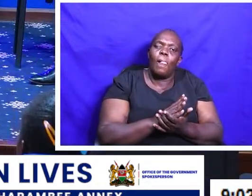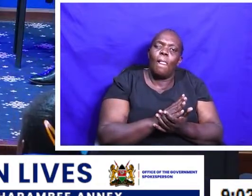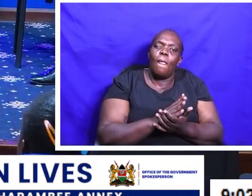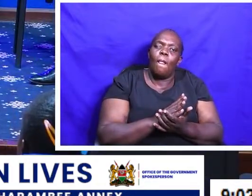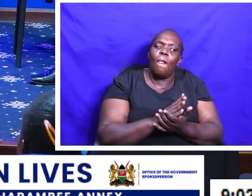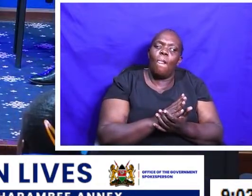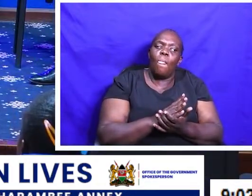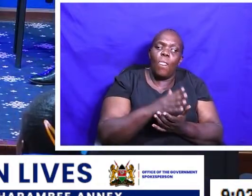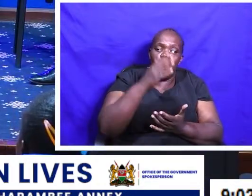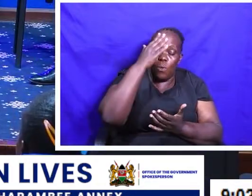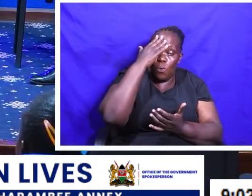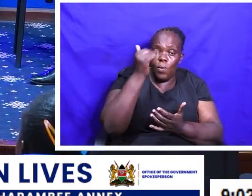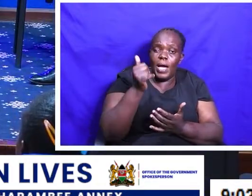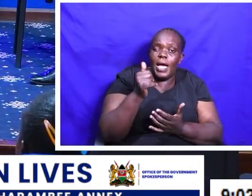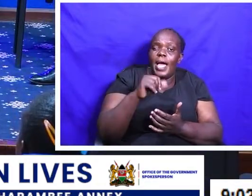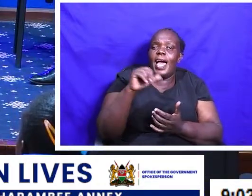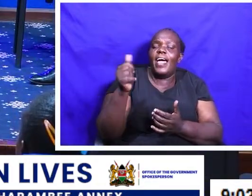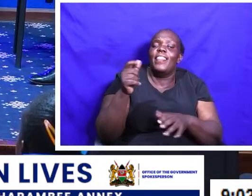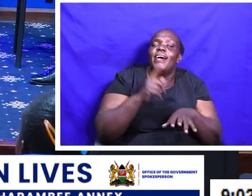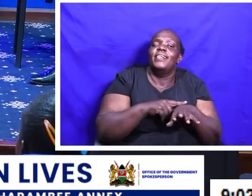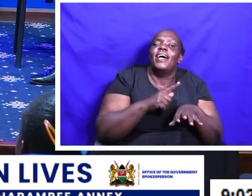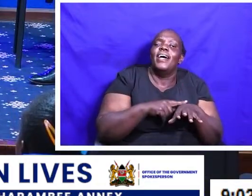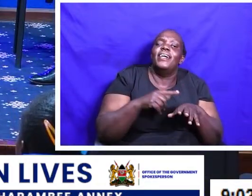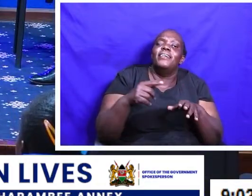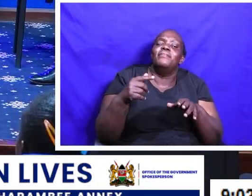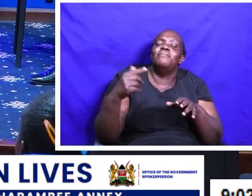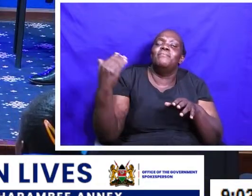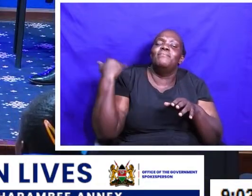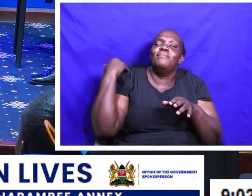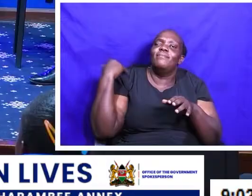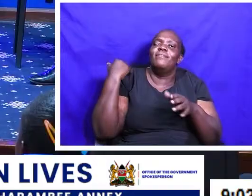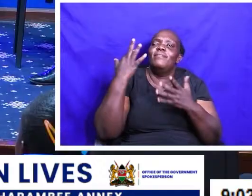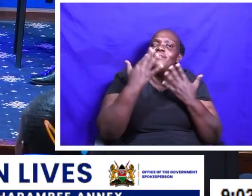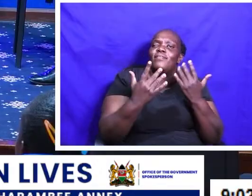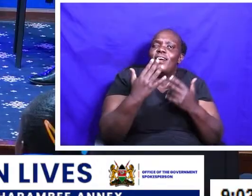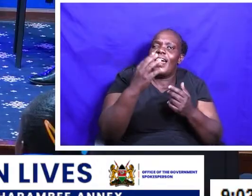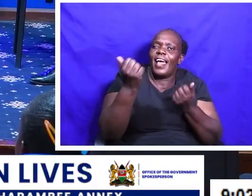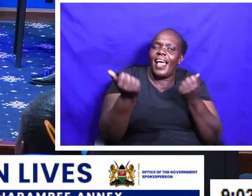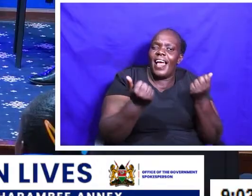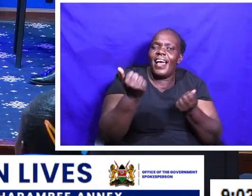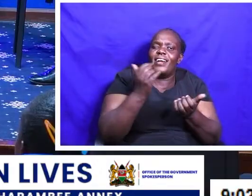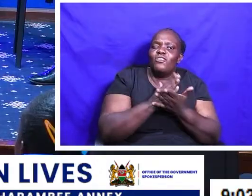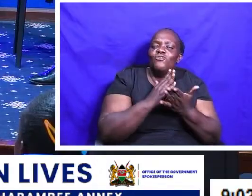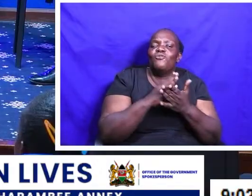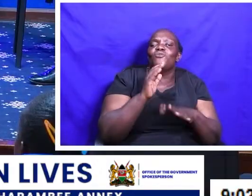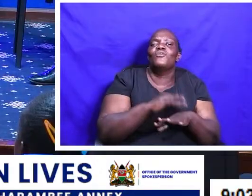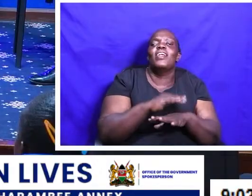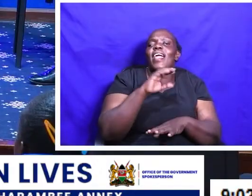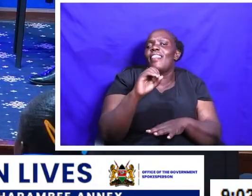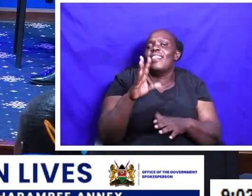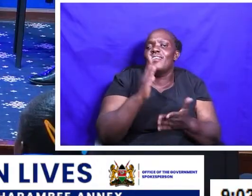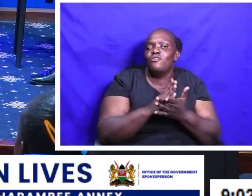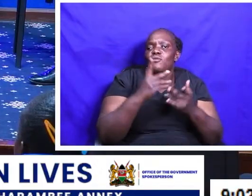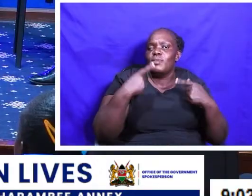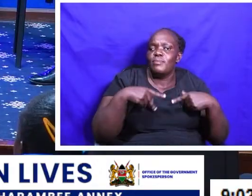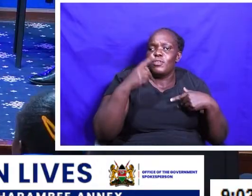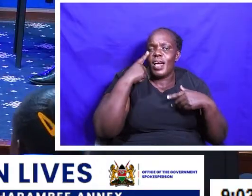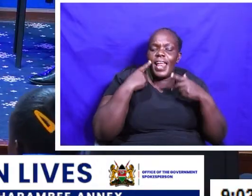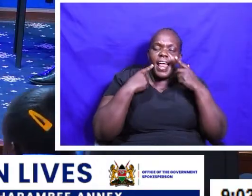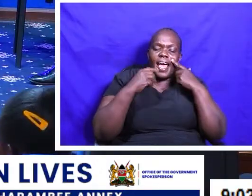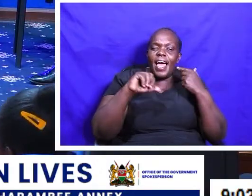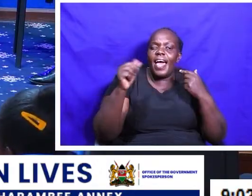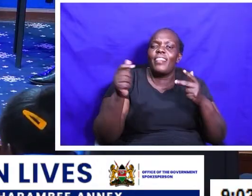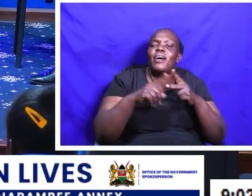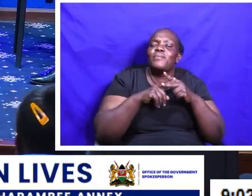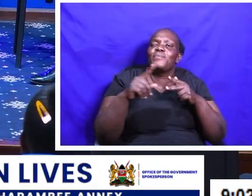Mubani. Kwa nini inakuanga saa nyingine mkichokozwa kidogo wenyewe mnachoma gari bana, kuna venye watu wanalia